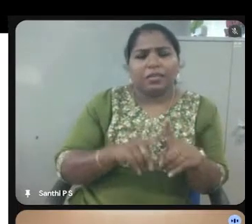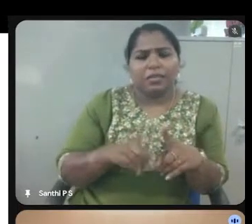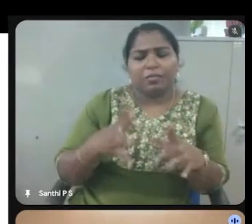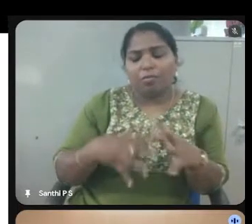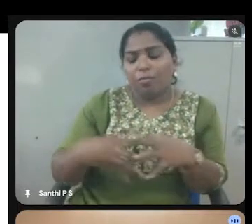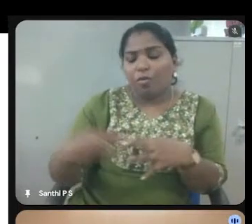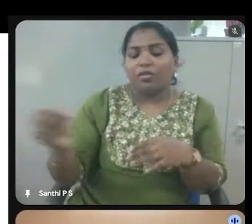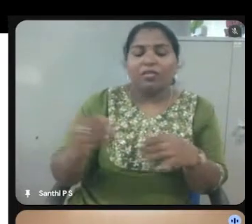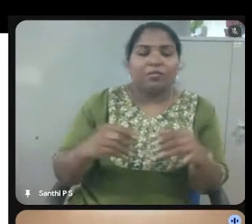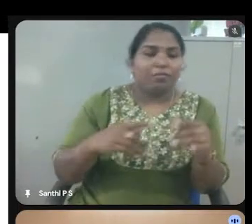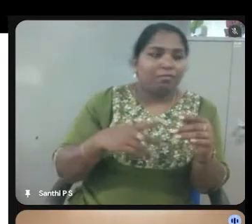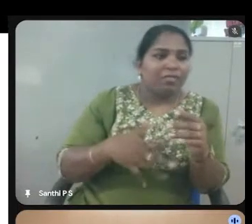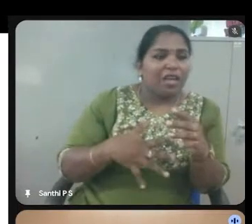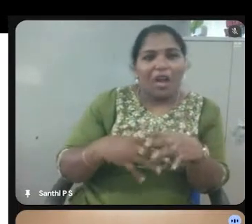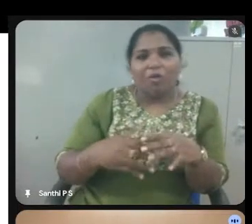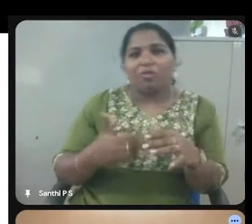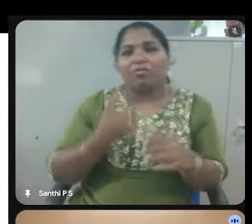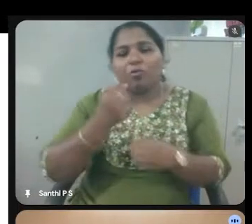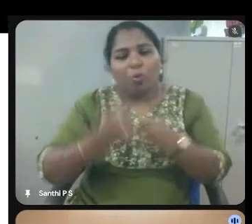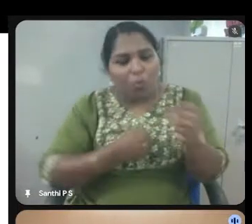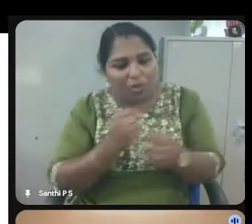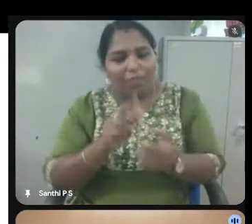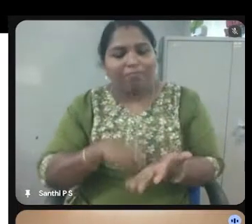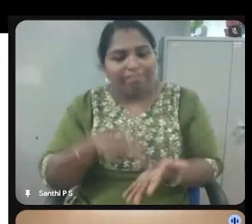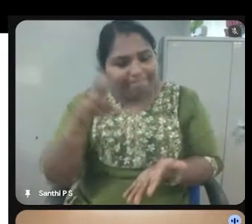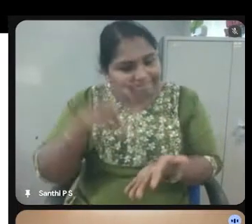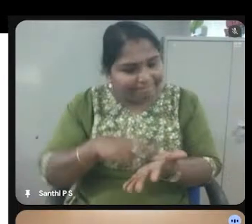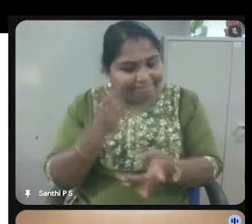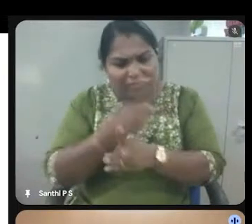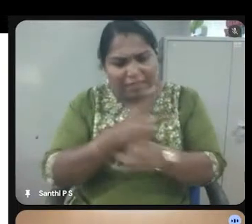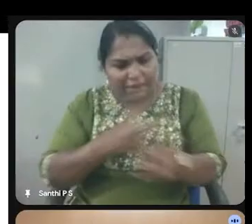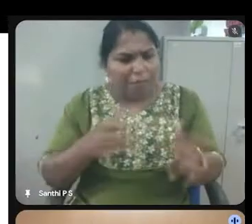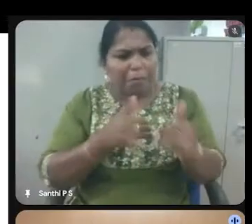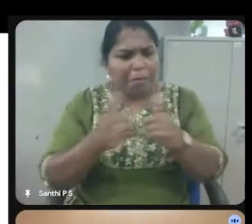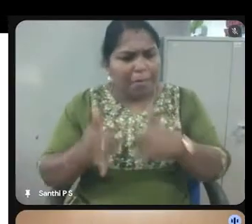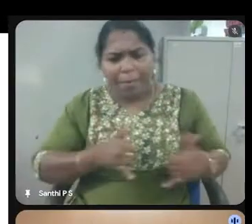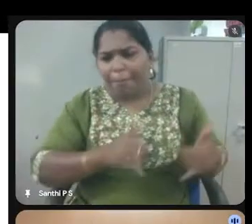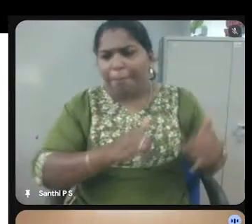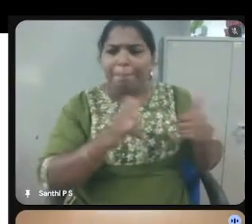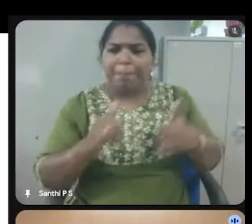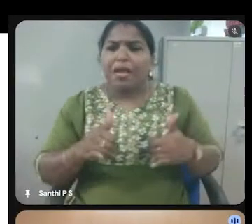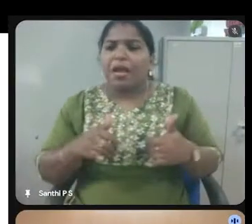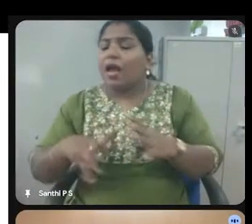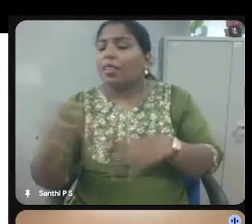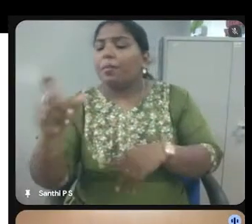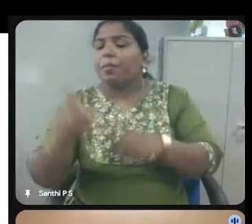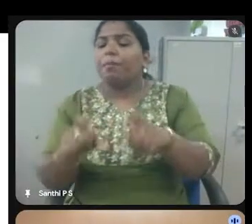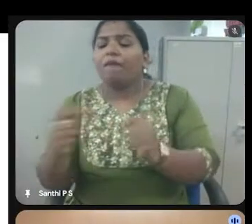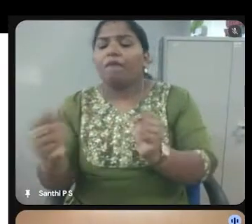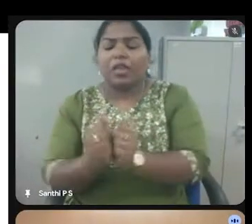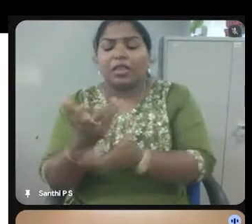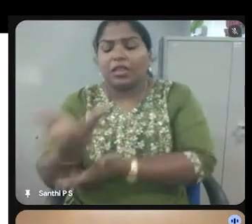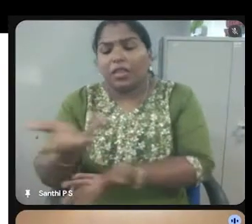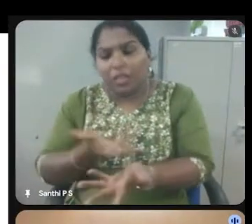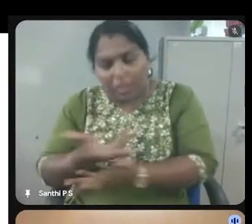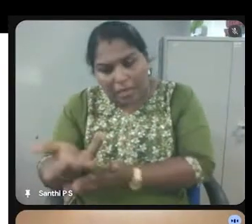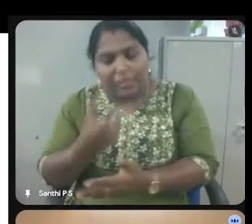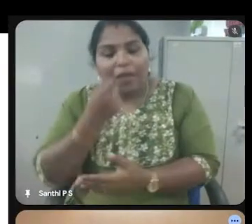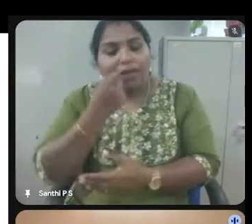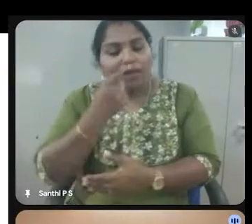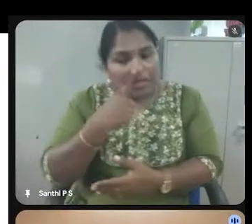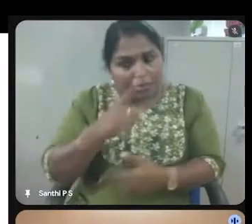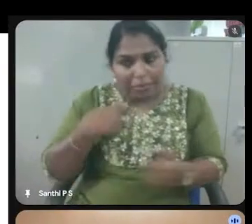ഓടിച്ചാടി കളിക്കാനും ബാക്കിയുള്ളവർ മറ്റിടപെടാനൊക്കെ ഉള്ളൊരു അവസരം കിട്ടുക. അതുപോലെ പാരൻസ് ആൻഡ് ഇന്ററാക്ഷൻ, പാരൻസ് കുട്ടിയുമായിട്ട് ഒരുപാട്